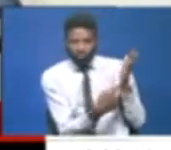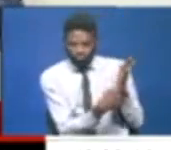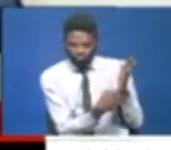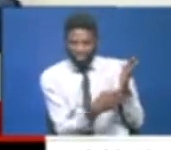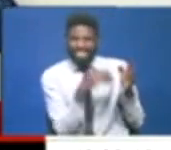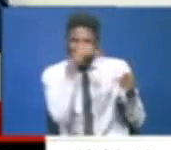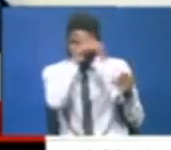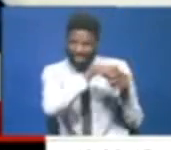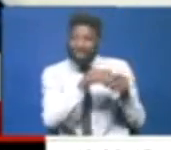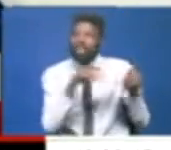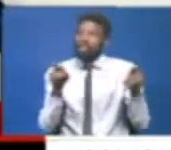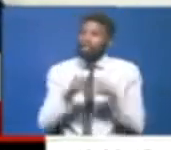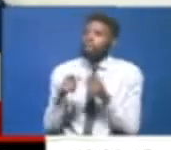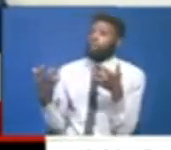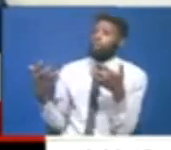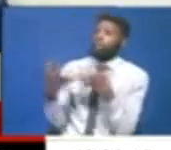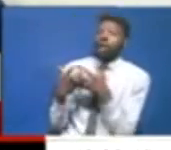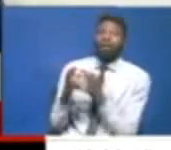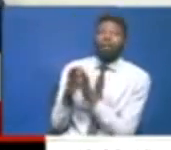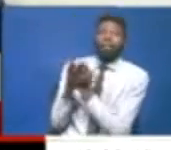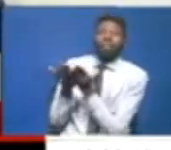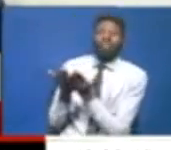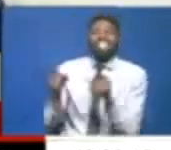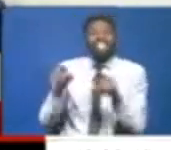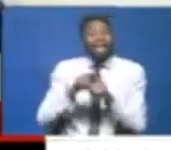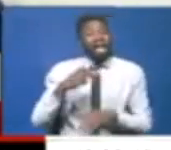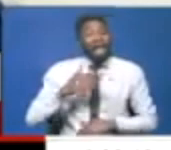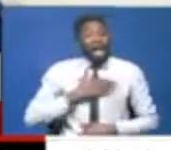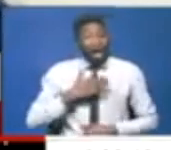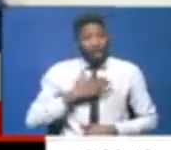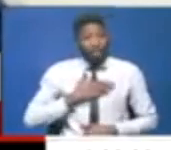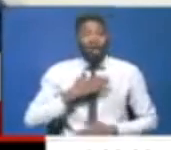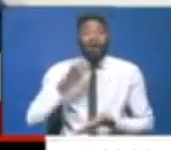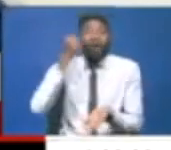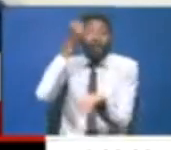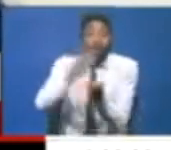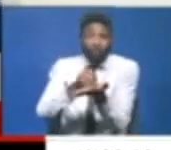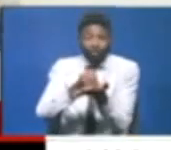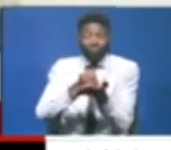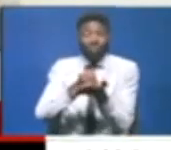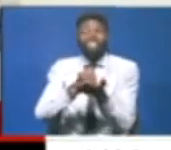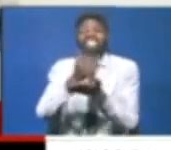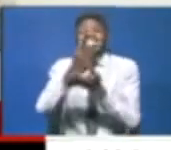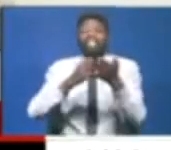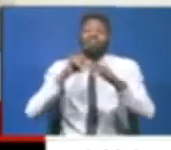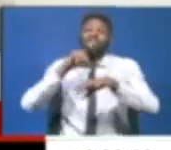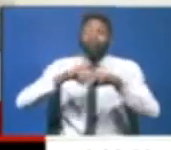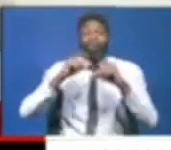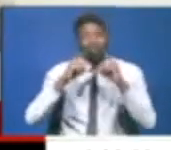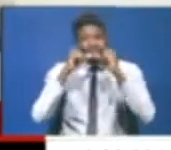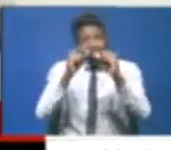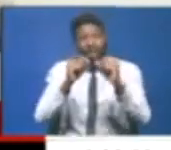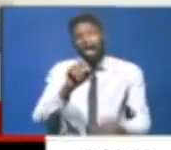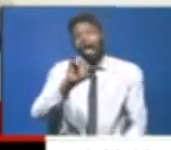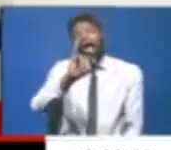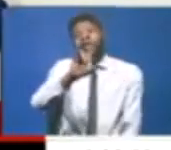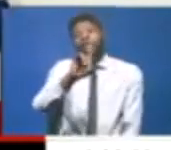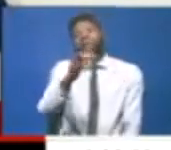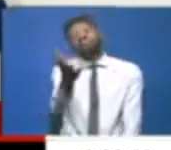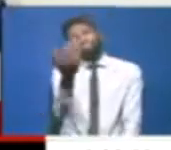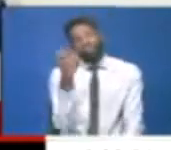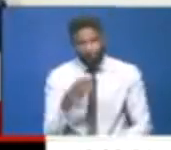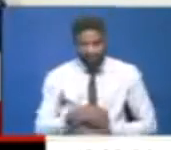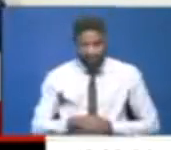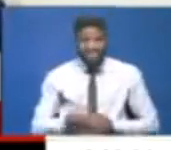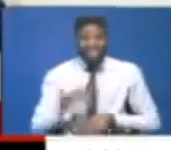haya yaliyo hapa. Hata katika afisi zetu tunapokwenda kule huwa wakati mwingine unaambiwa njoo na kitambulisho chako. Unapokuja